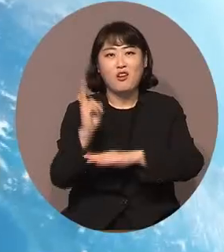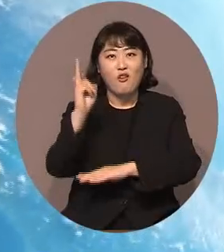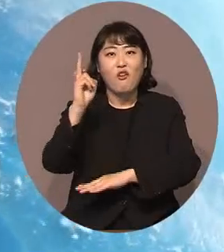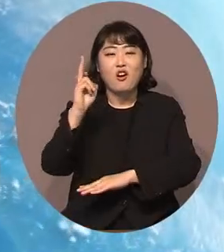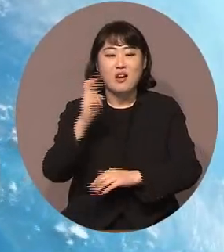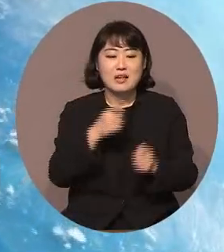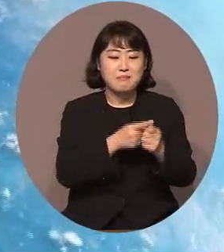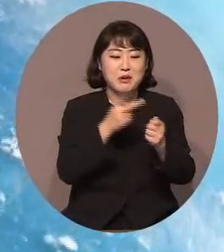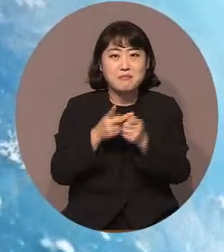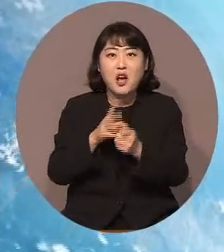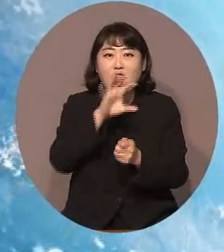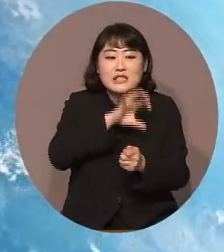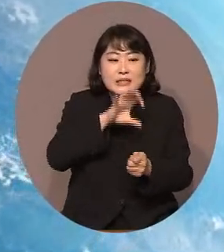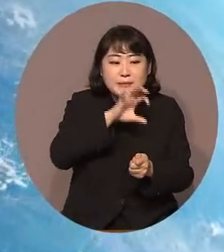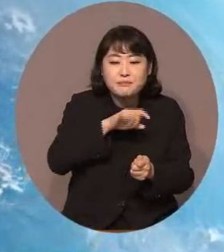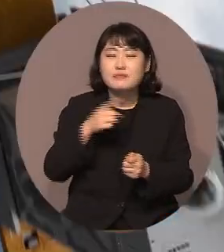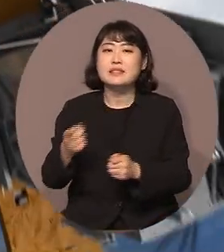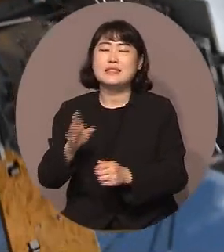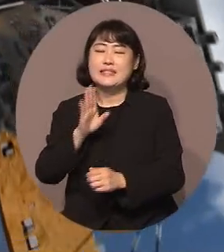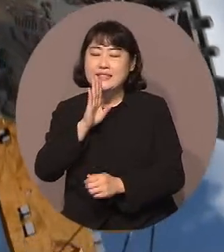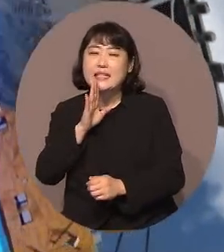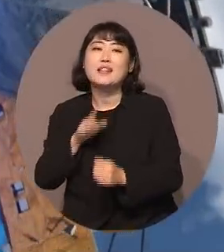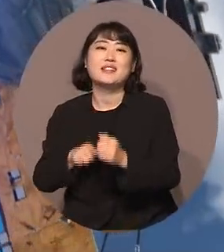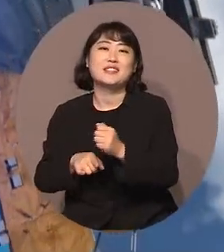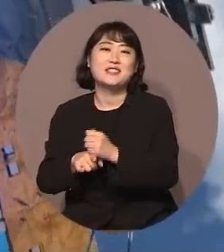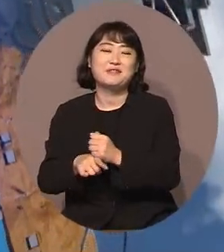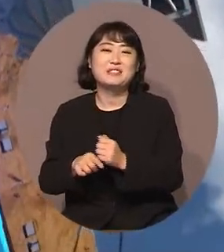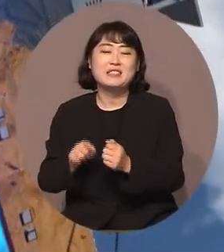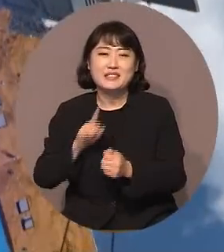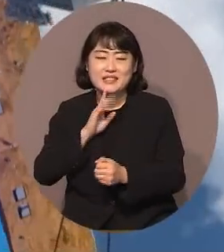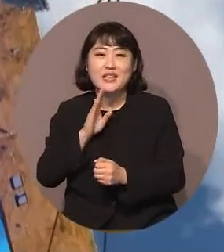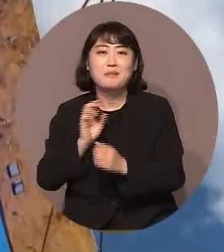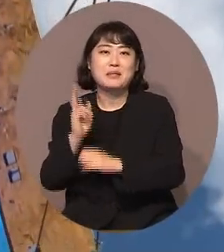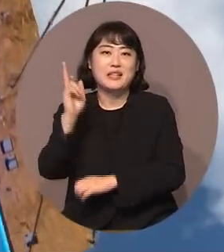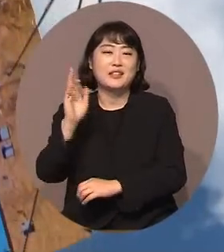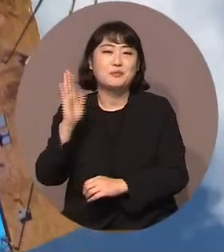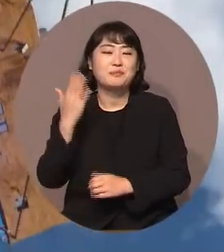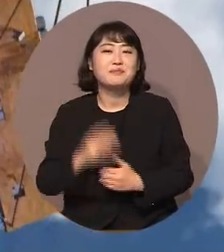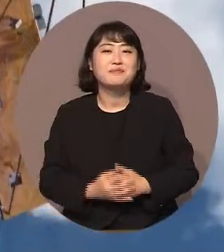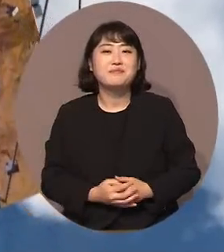차례 연습 끝에 맞는 실전인 이유입니다. MBC 뉴스 김유미입니다.